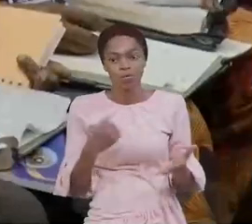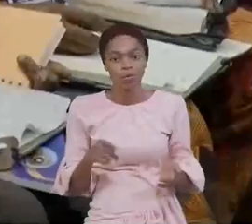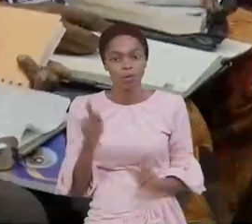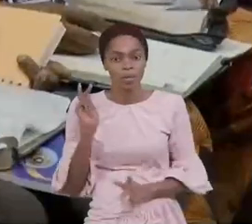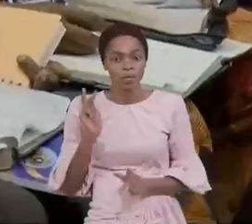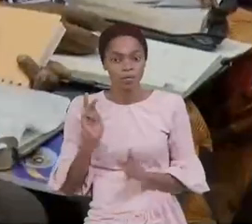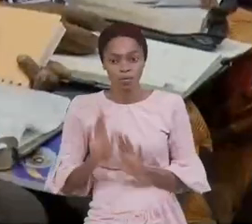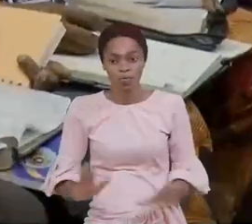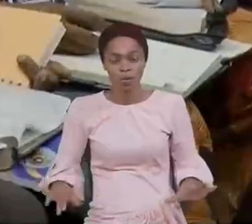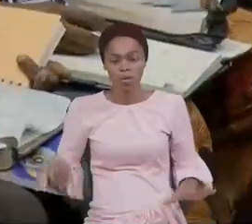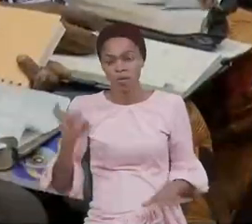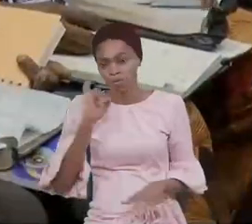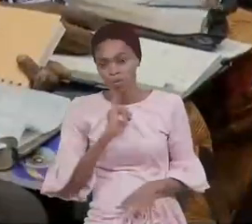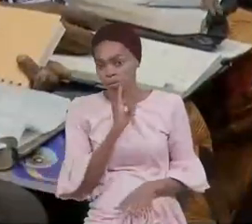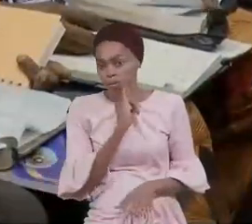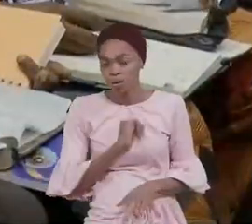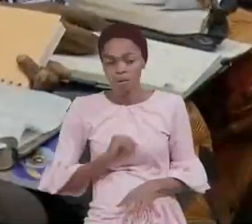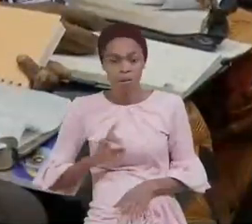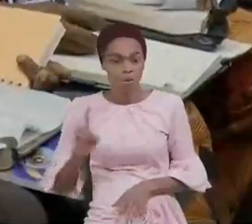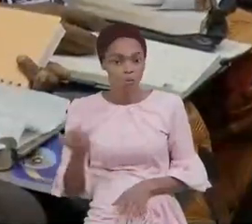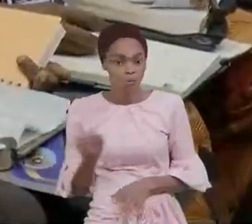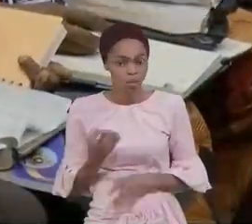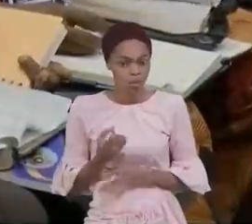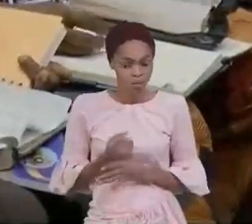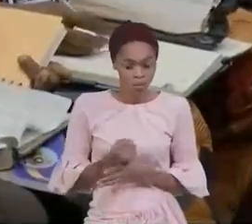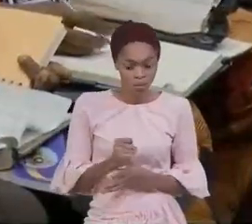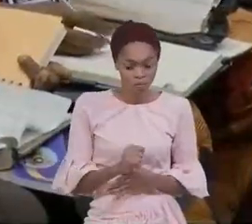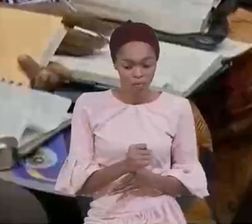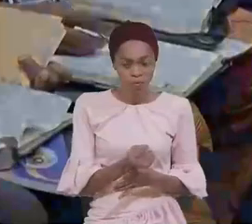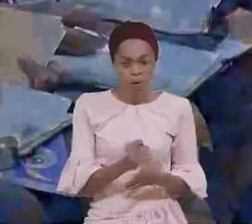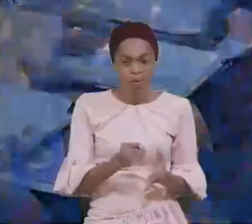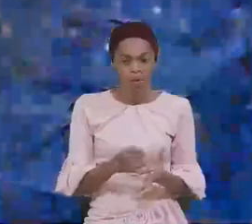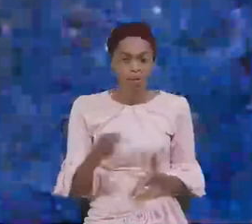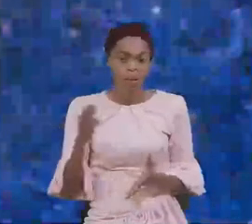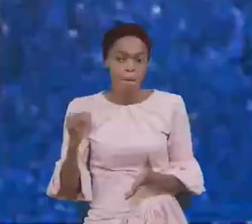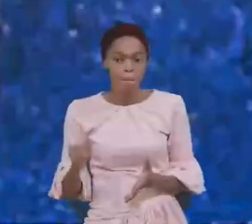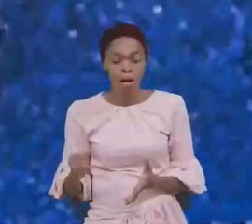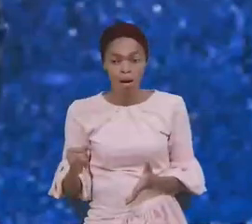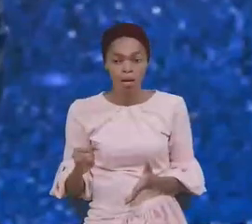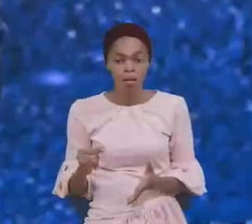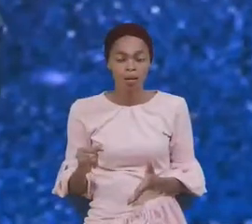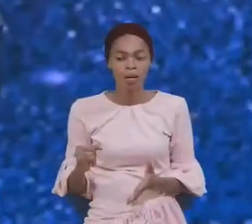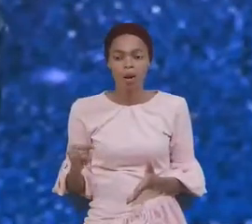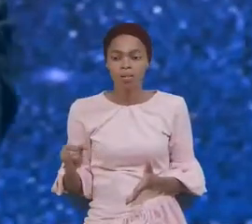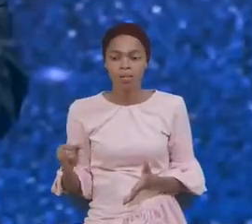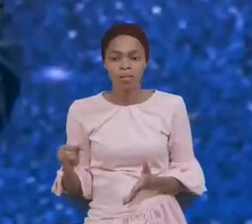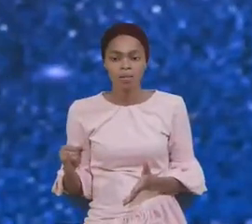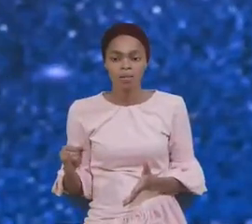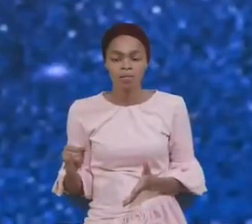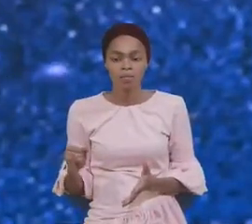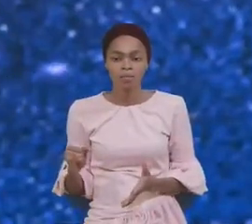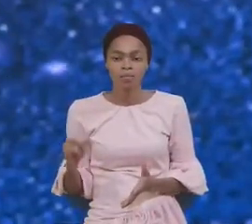je les chasserai devant les enfants d'Israël. Donne seulement ce pays en héritage, par le sort à